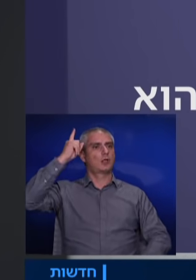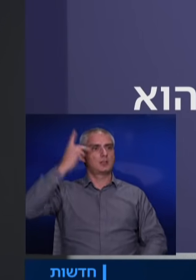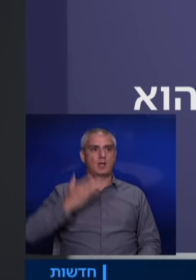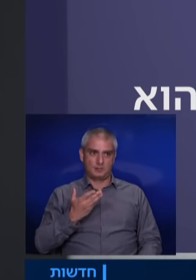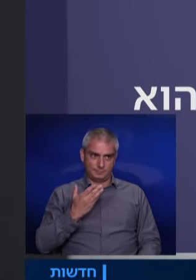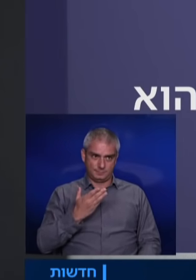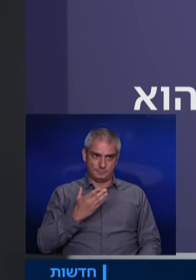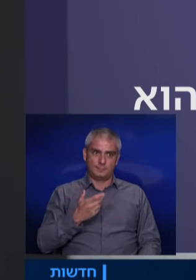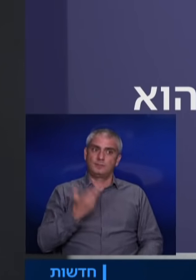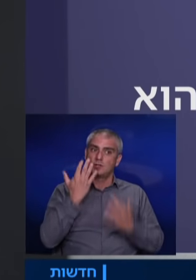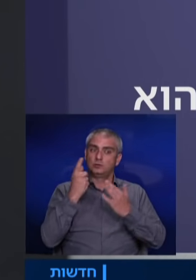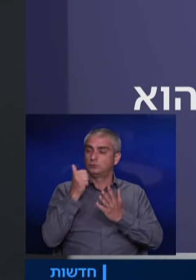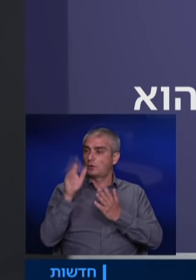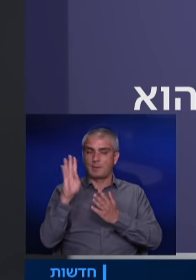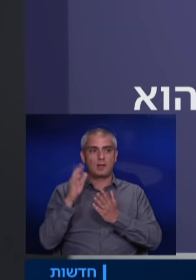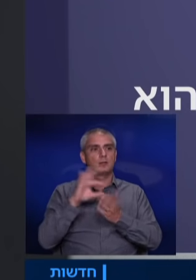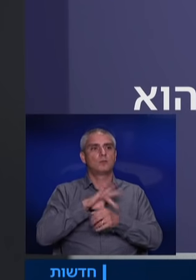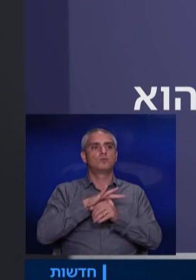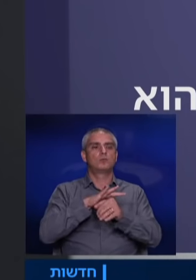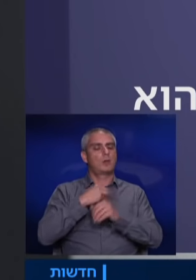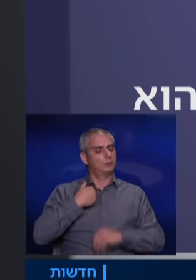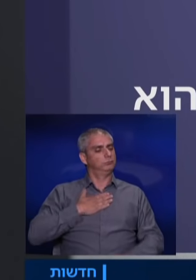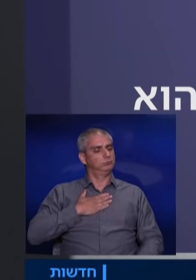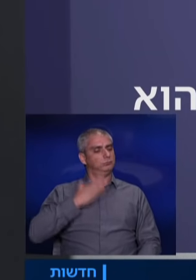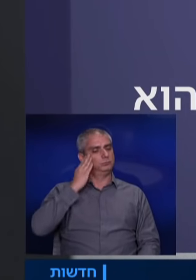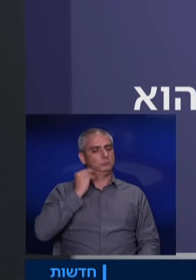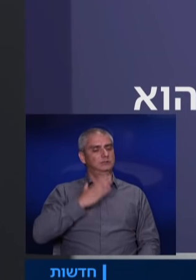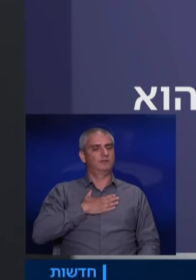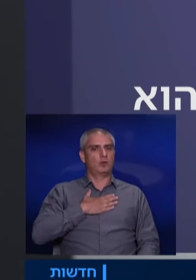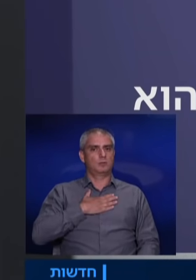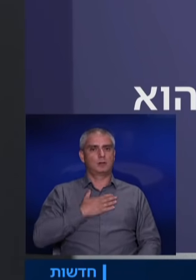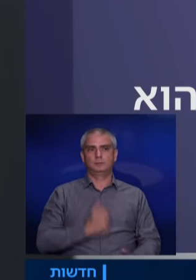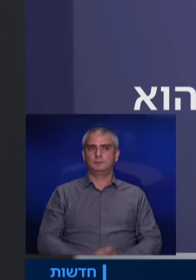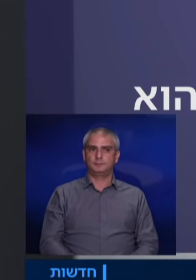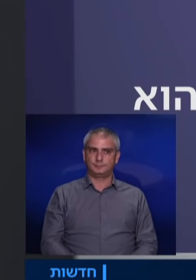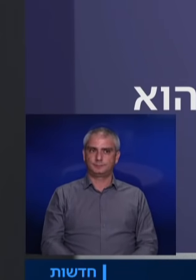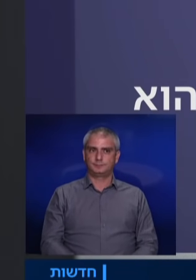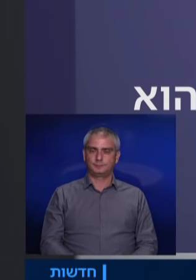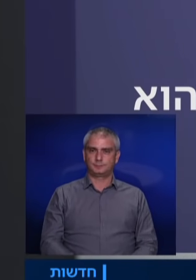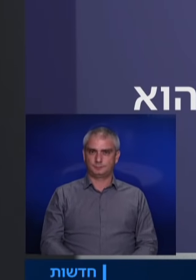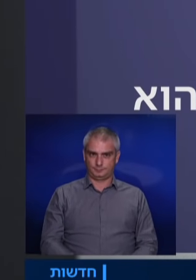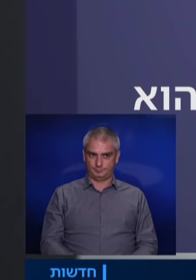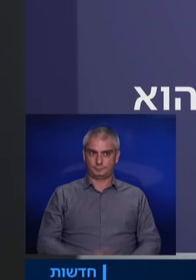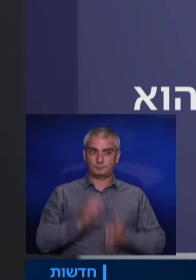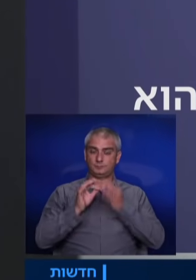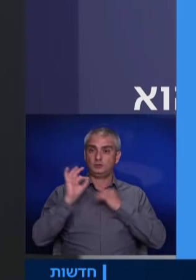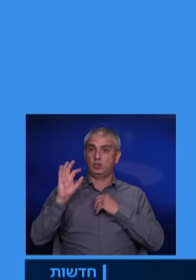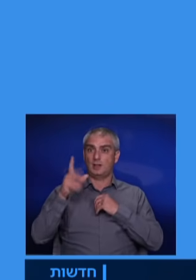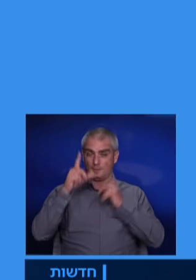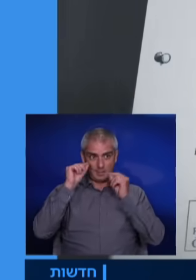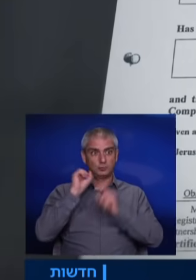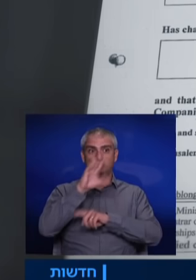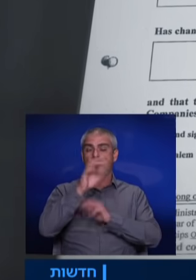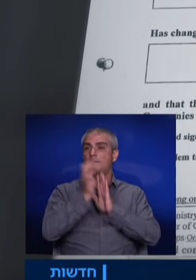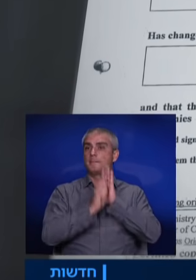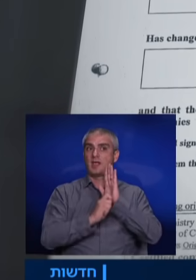האחרונות. החשבונות של ברקת, הוסיפו מנהלי הסניף, מנוהלים לסביעות רצוננו. עורך דינו של ברקת שלח גם הוא